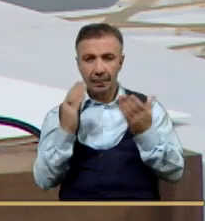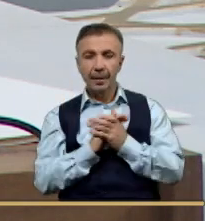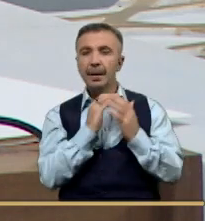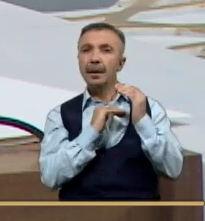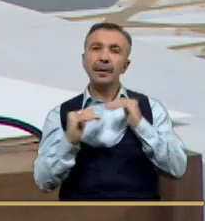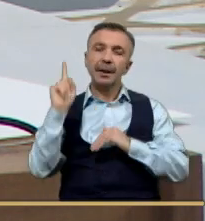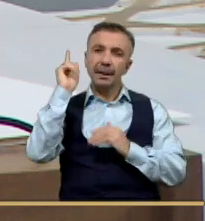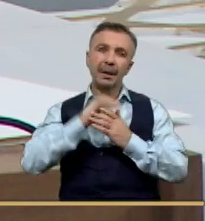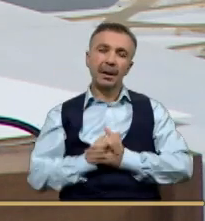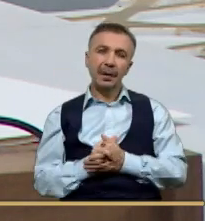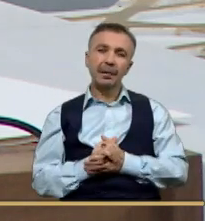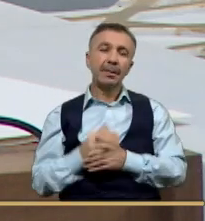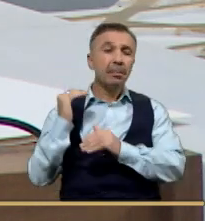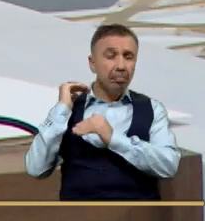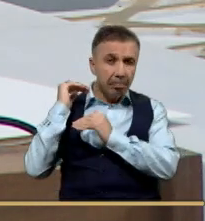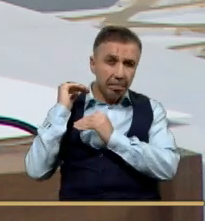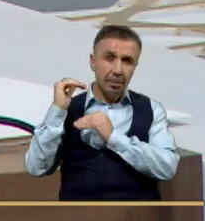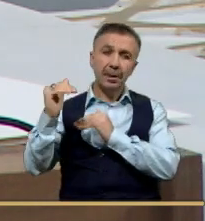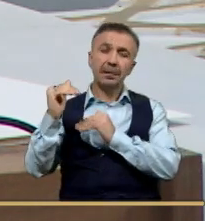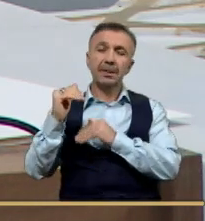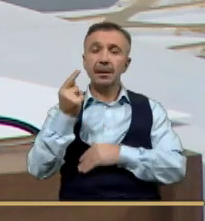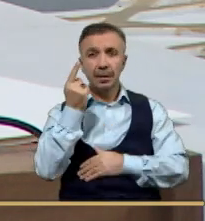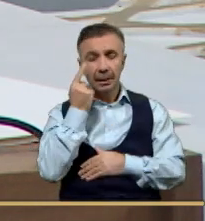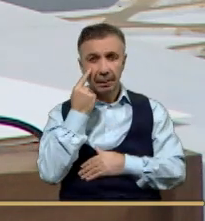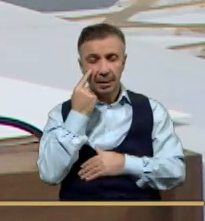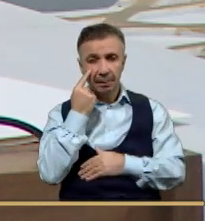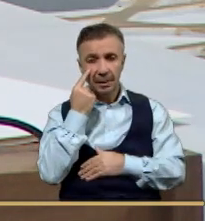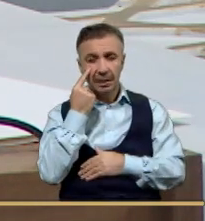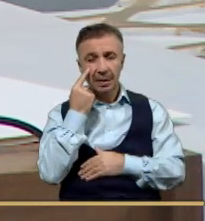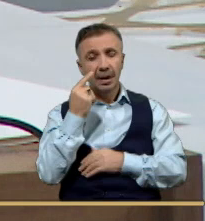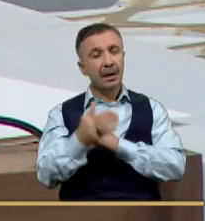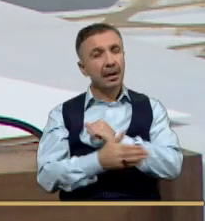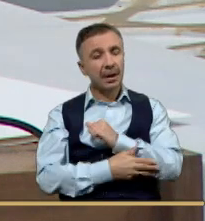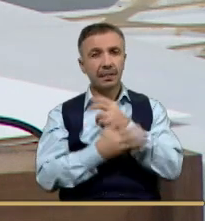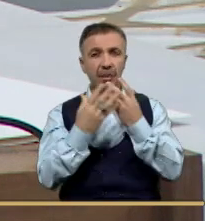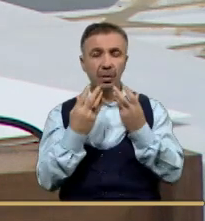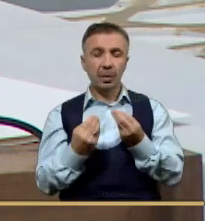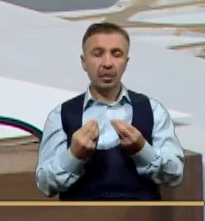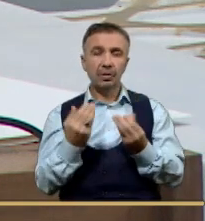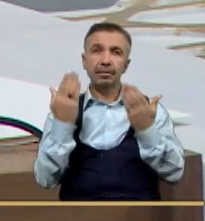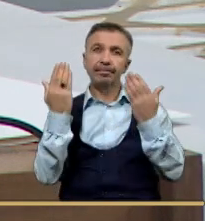Hak milletimizin, devletimizin yar ve yardımcısı olsun.